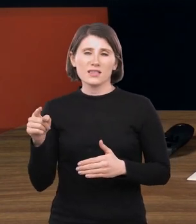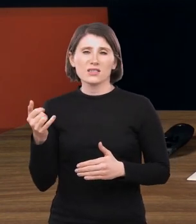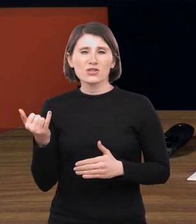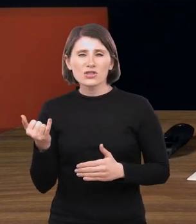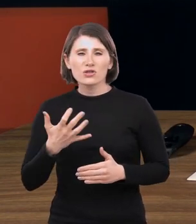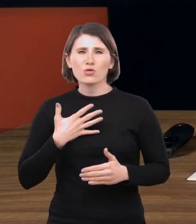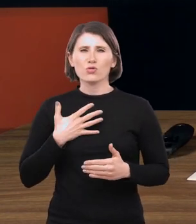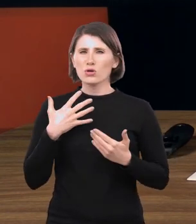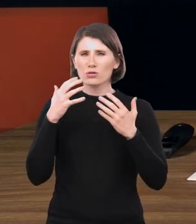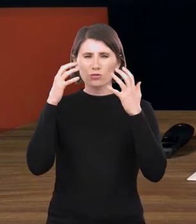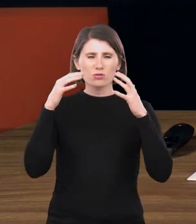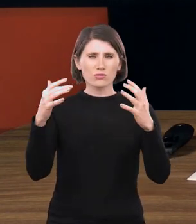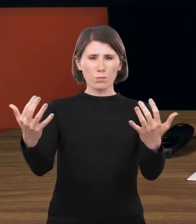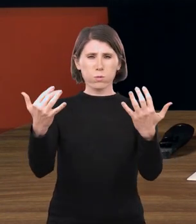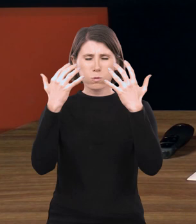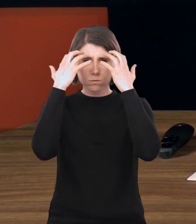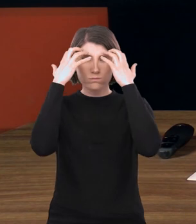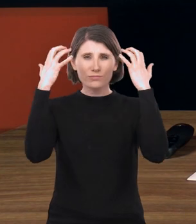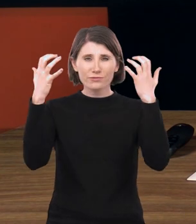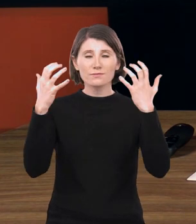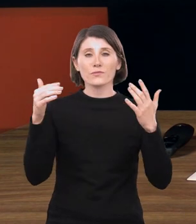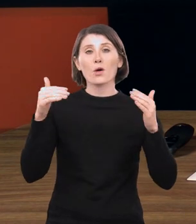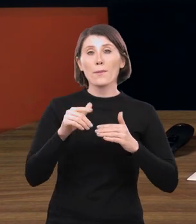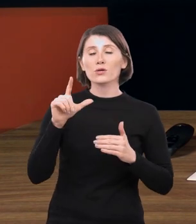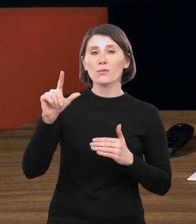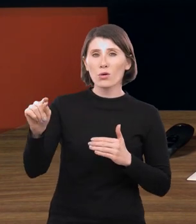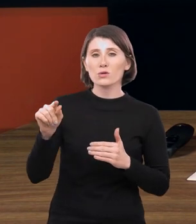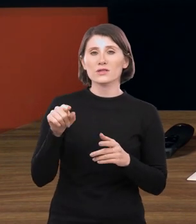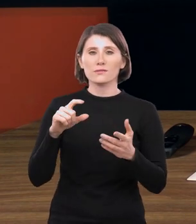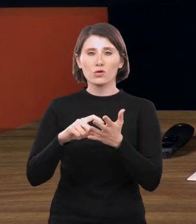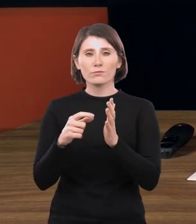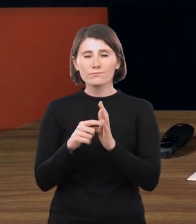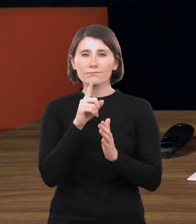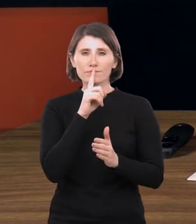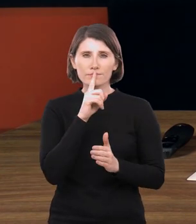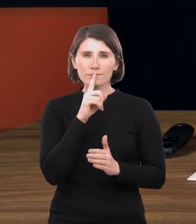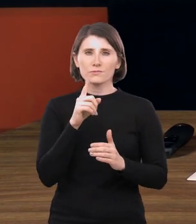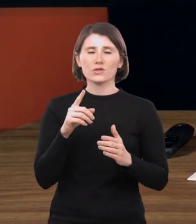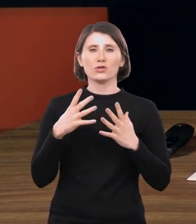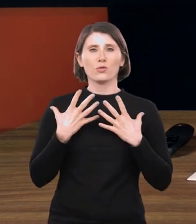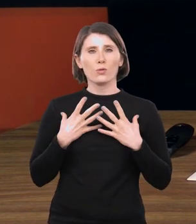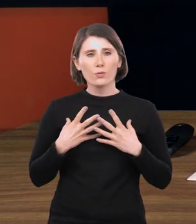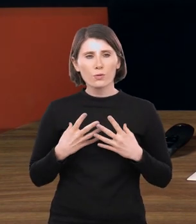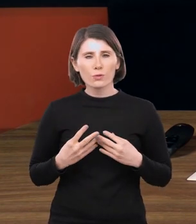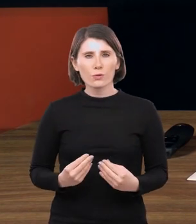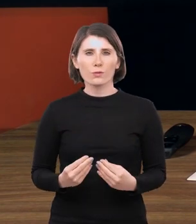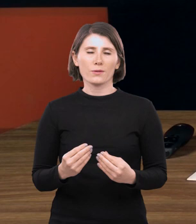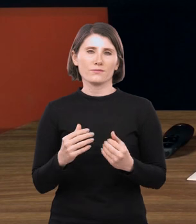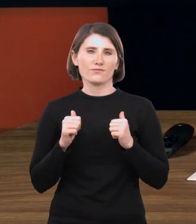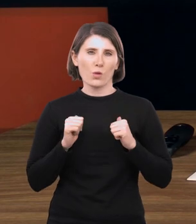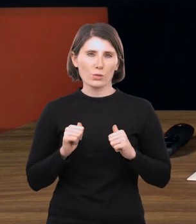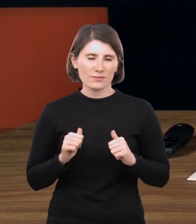może skorzystać i wyciszyć swoje właśnie już nadszargane, delikatnie